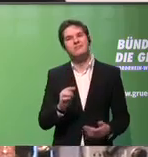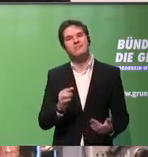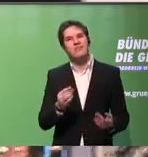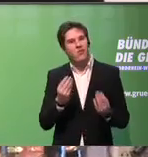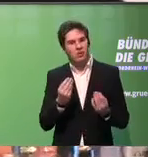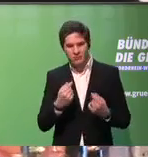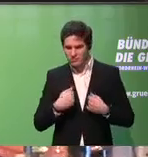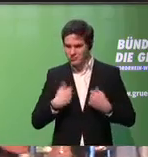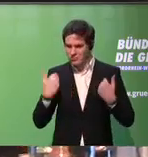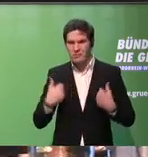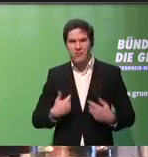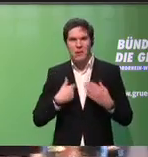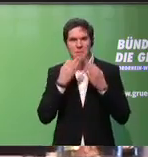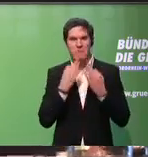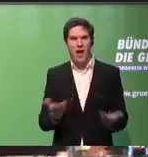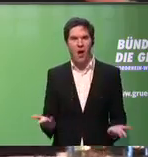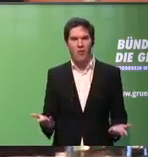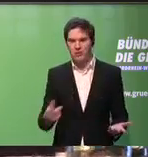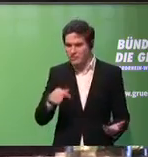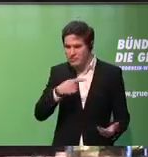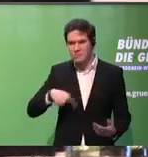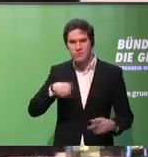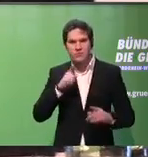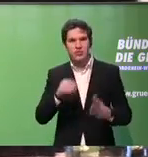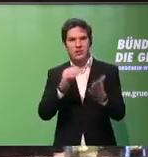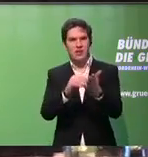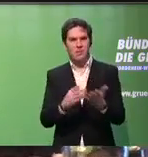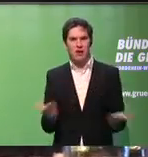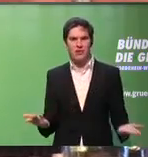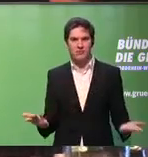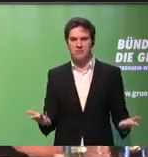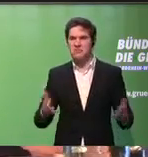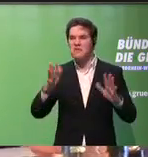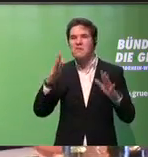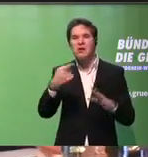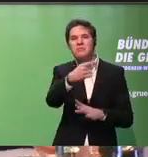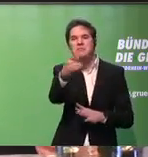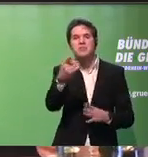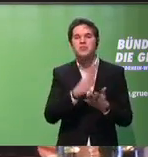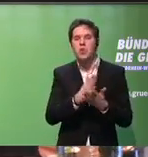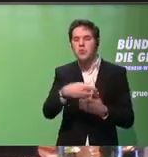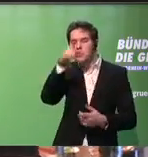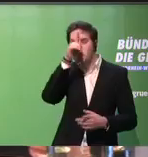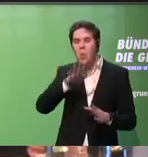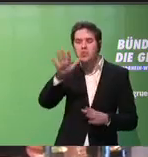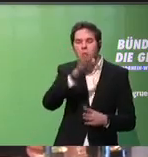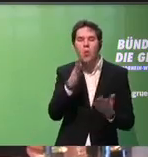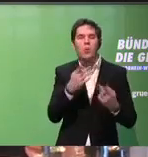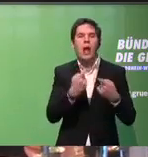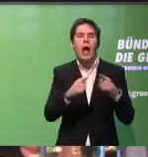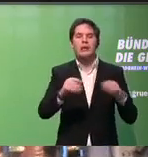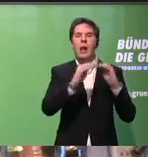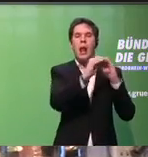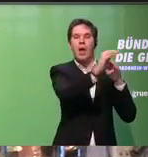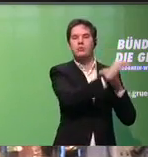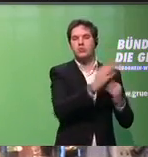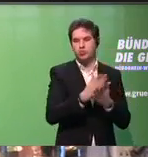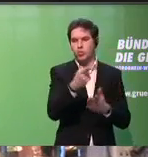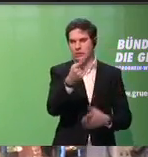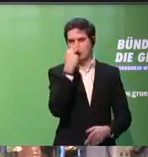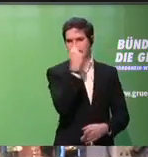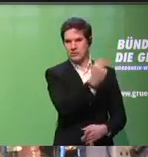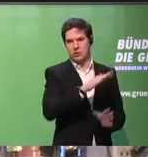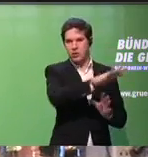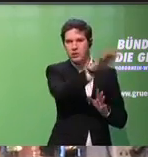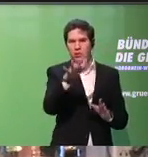sind. Vielleicht haben Sie in Deutschland oder auch in andere Länder gehört, dass die Leute sagen, ja,